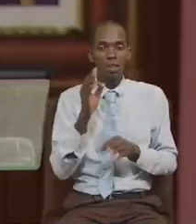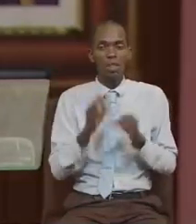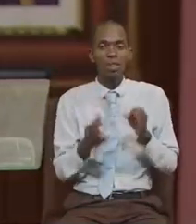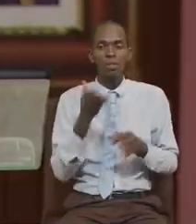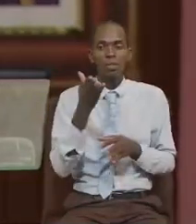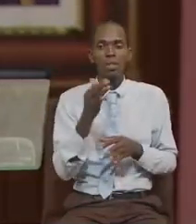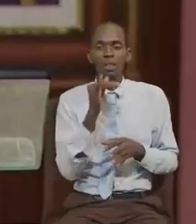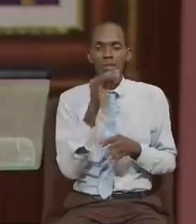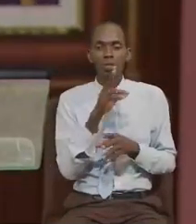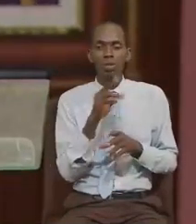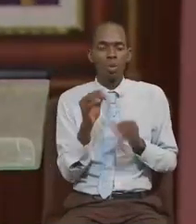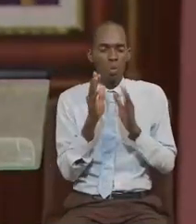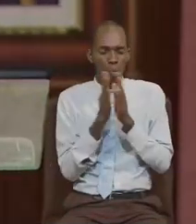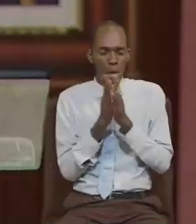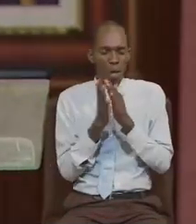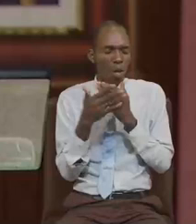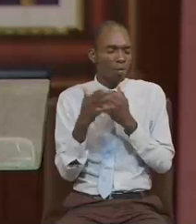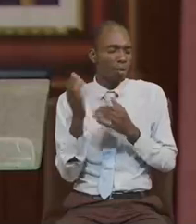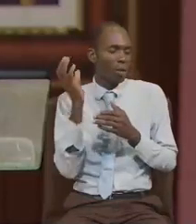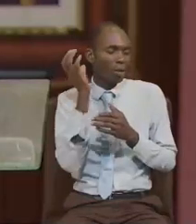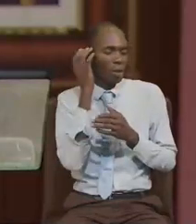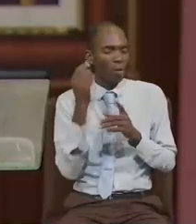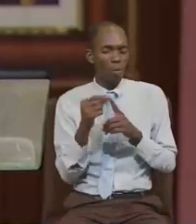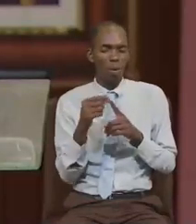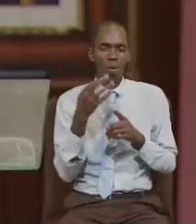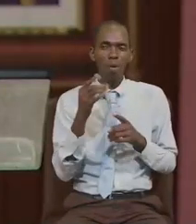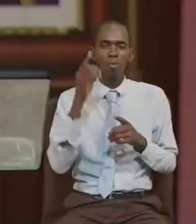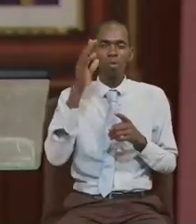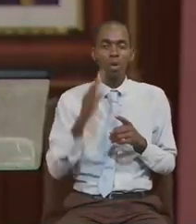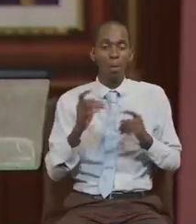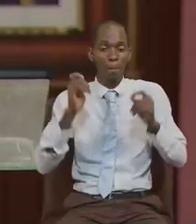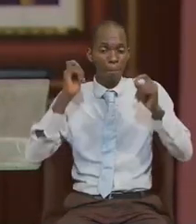avoir écouté la parole, immédiatement que nous disons, prions,